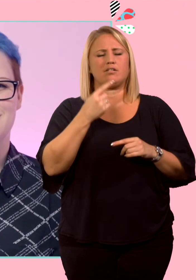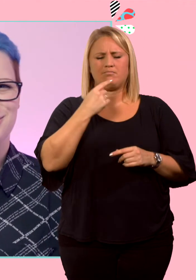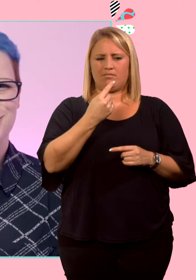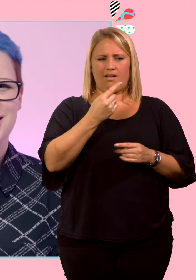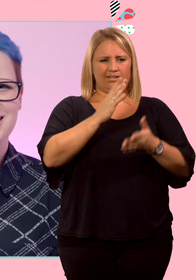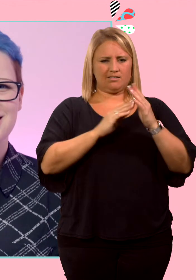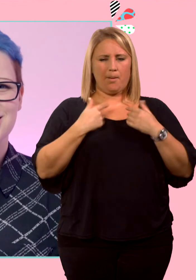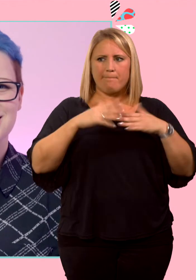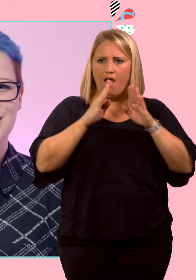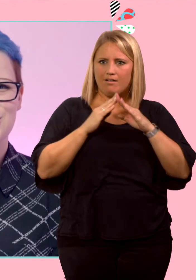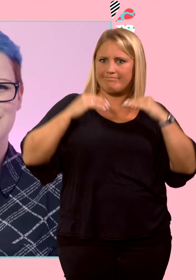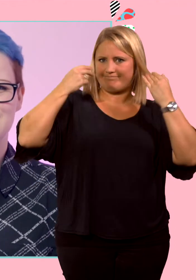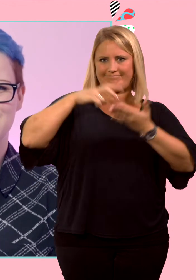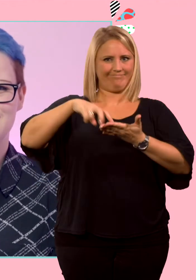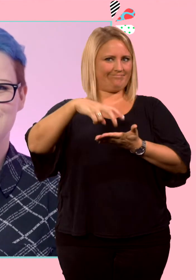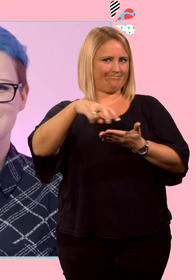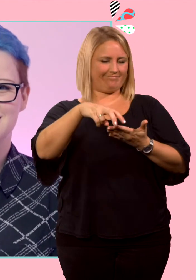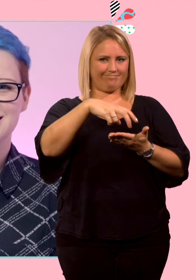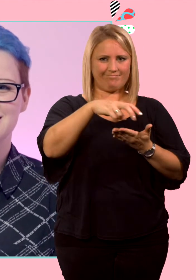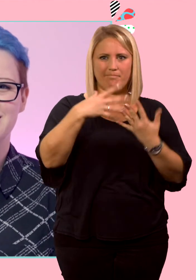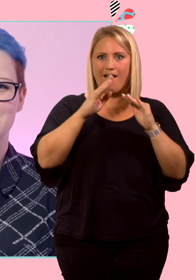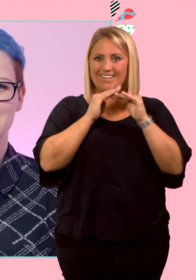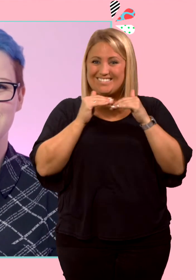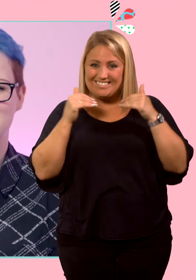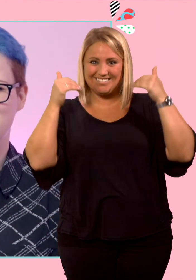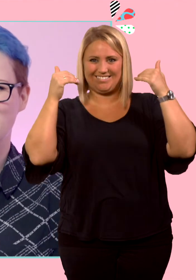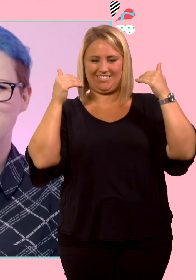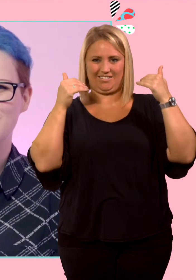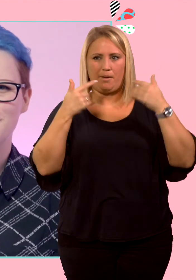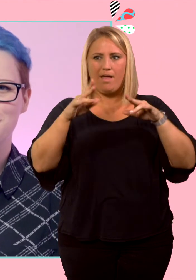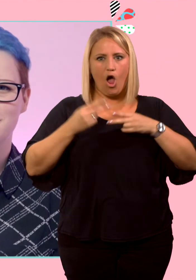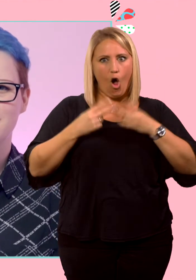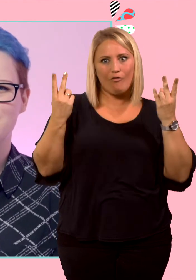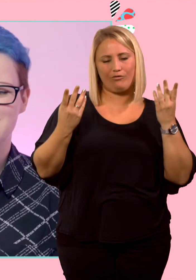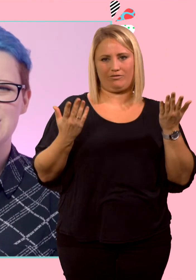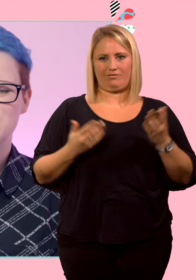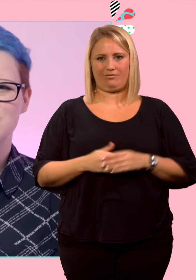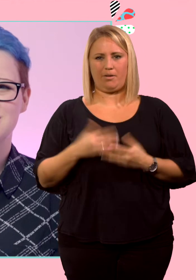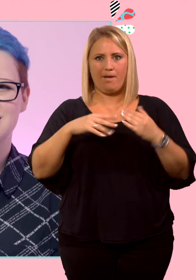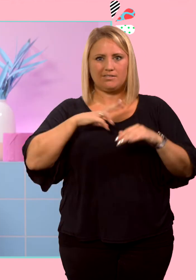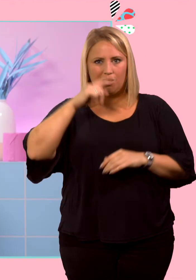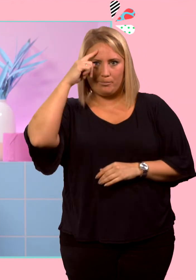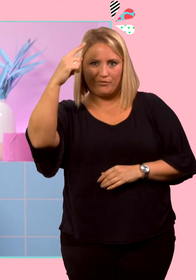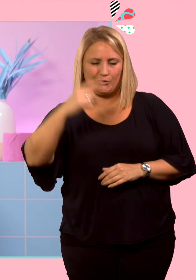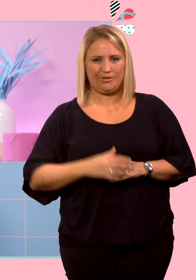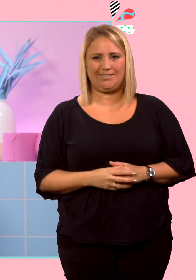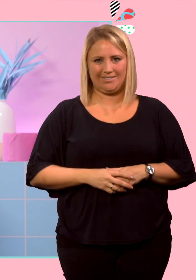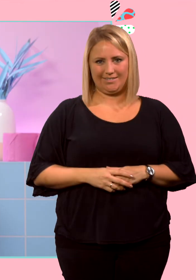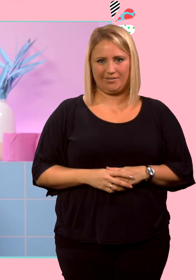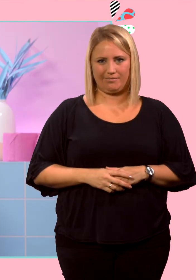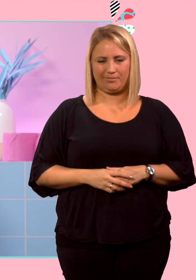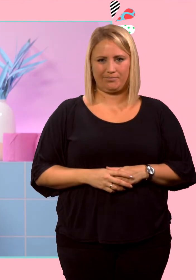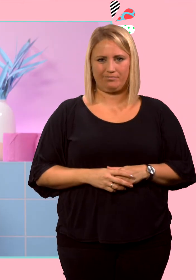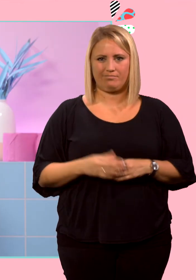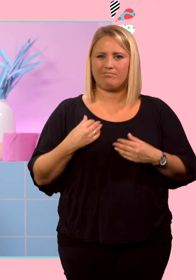gehst viel fröhlicher durchs Leben, du hast ein viel größeres Grinsen als sonst, du bist viel offener, viel selbstbewusster. Dieses ganze